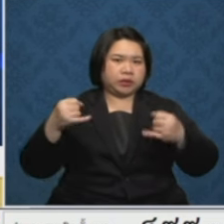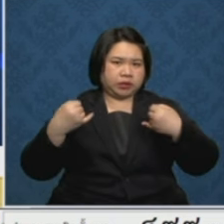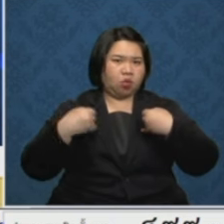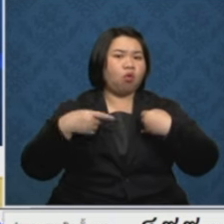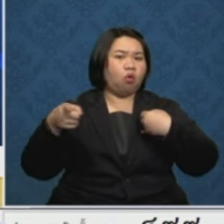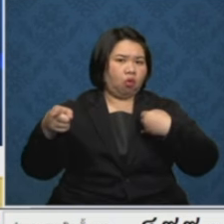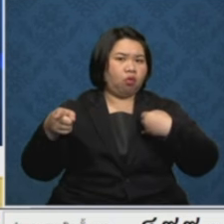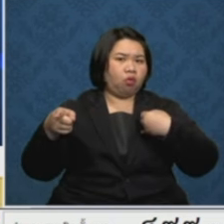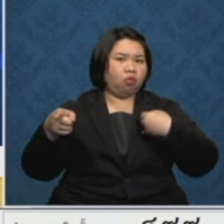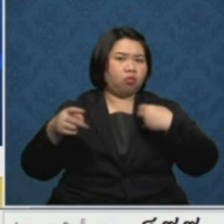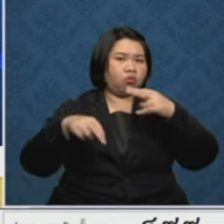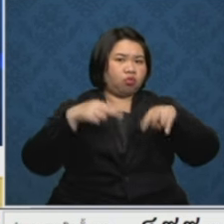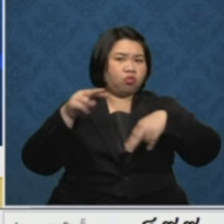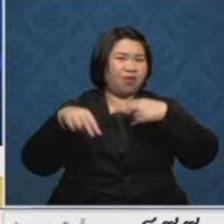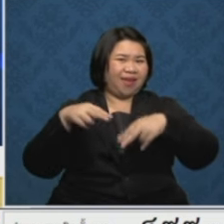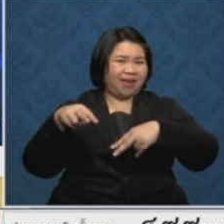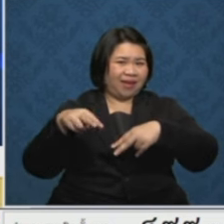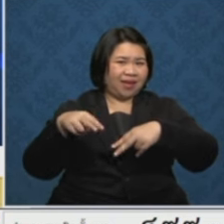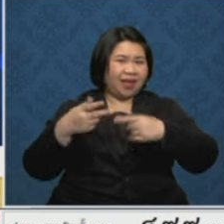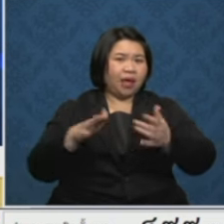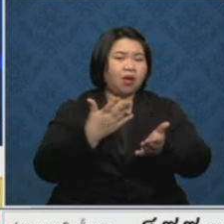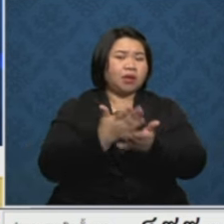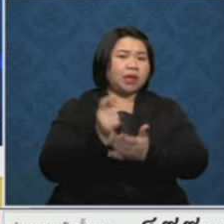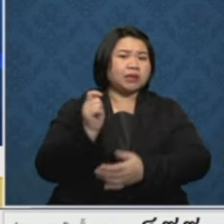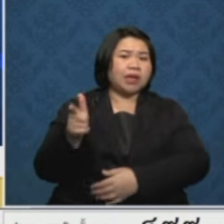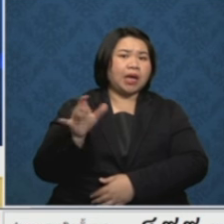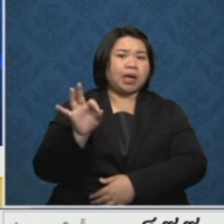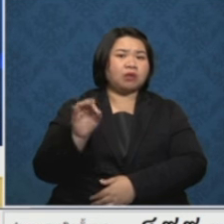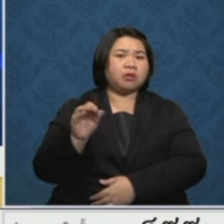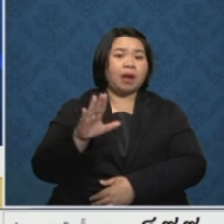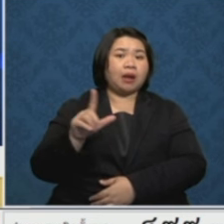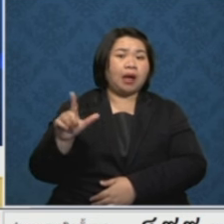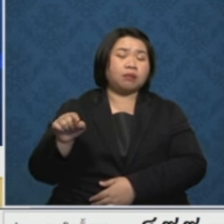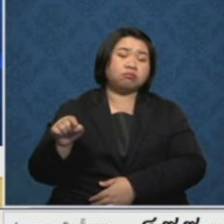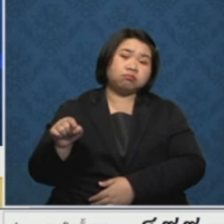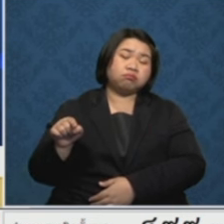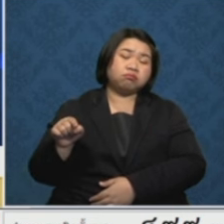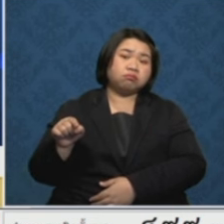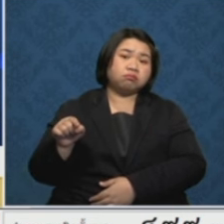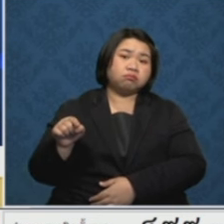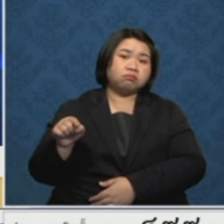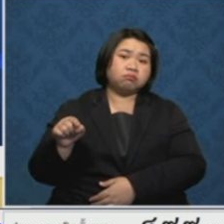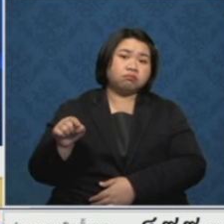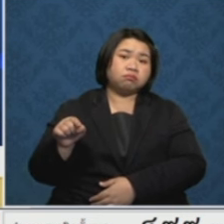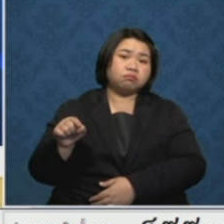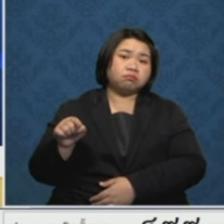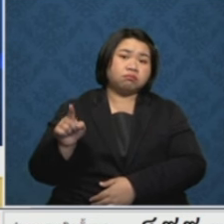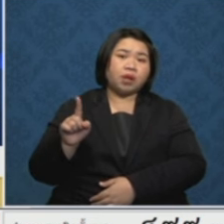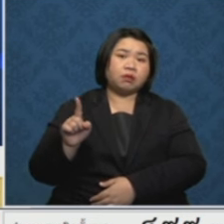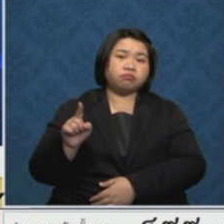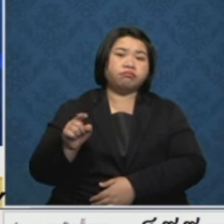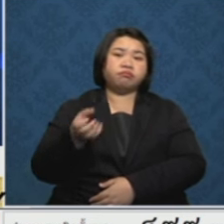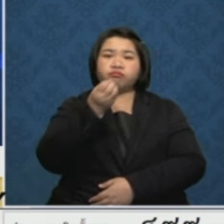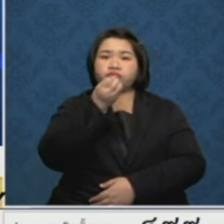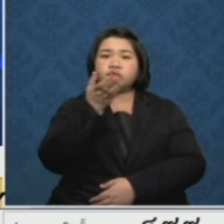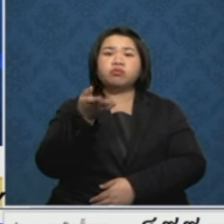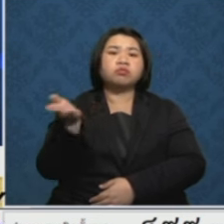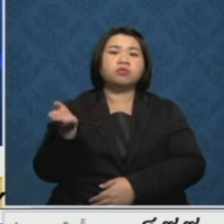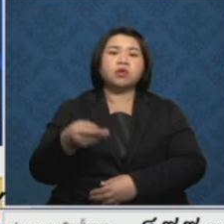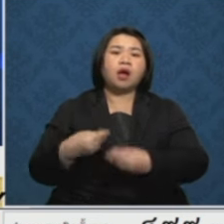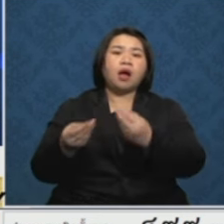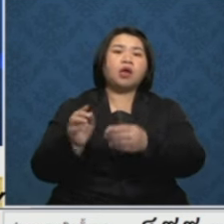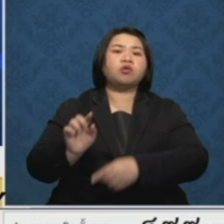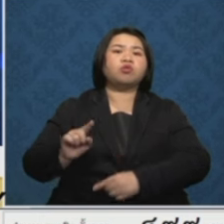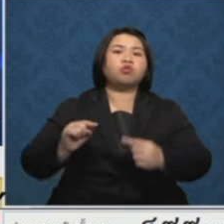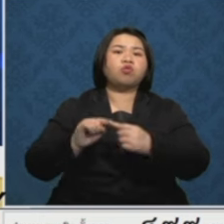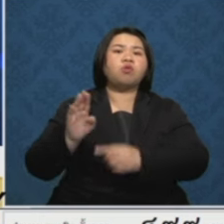ที่สุดนะคะแล้ว95ล้านบาทของเราก็ถือว่าเป็นการทำบุญไปนะคะกับบริษัทเอกชนที่จะ